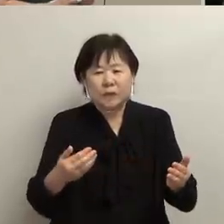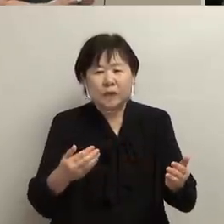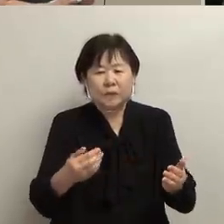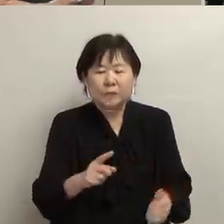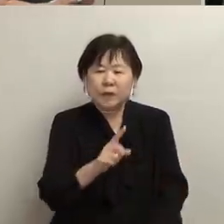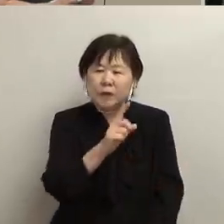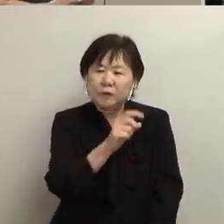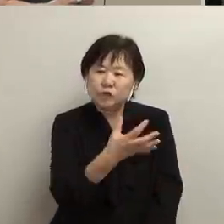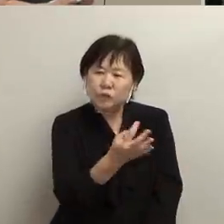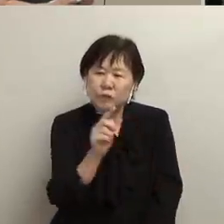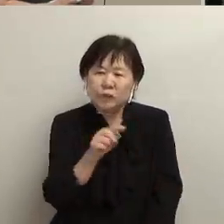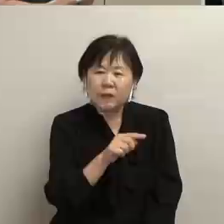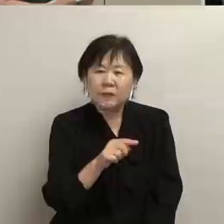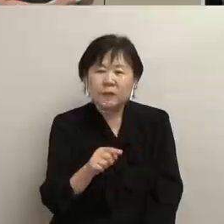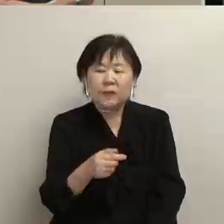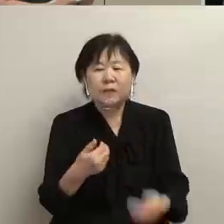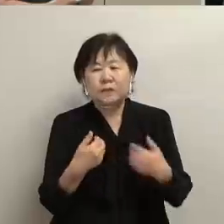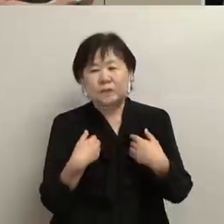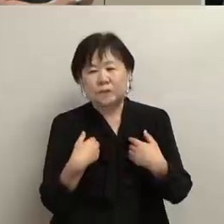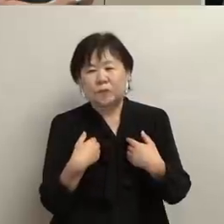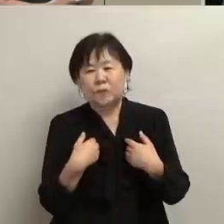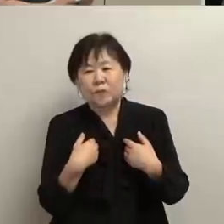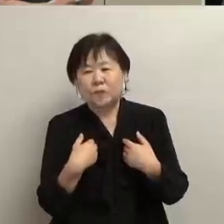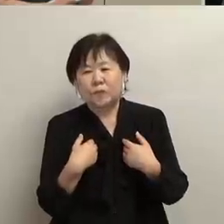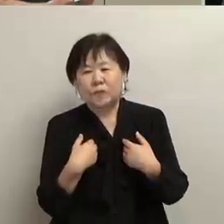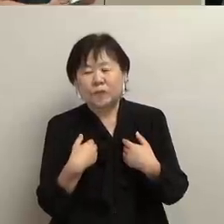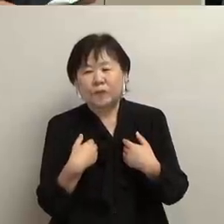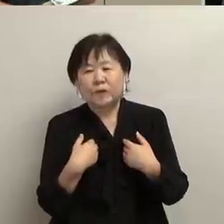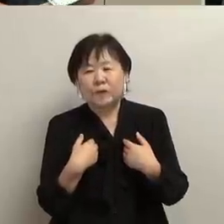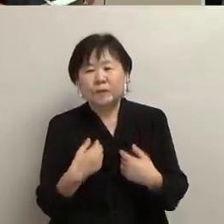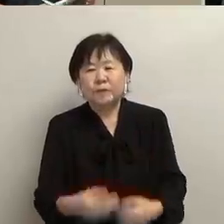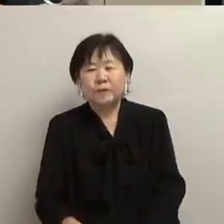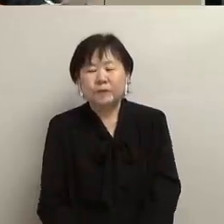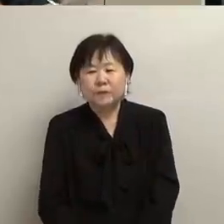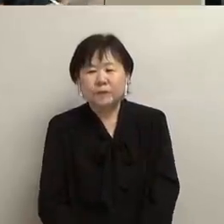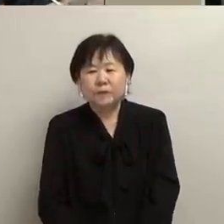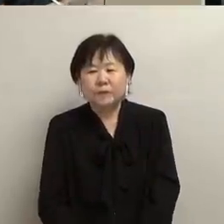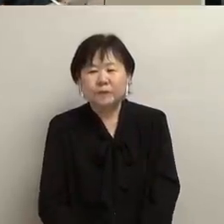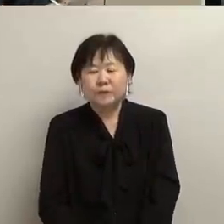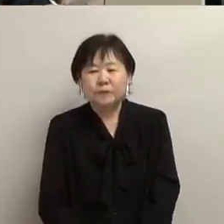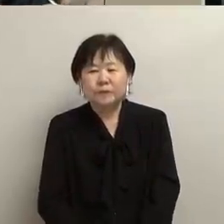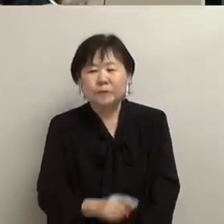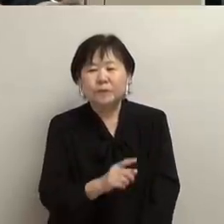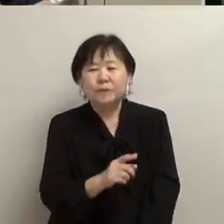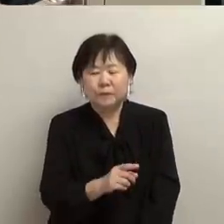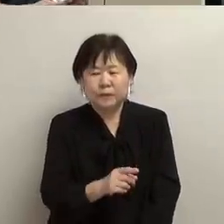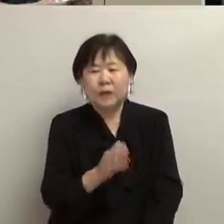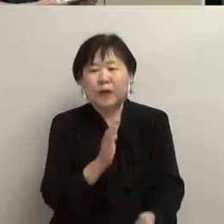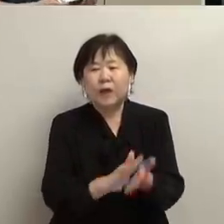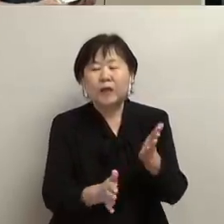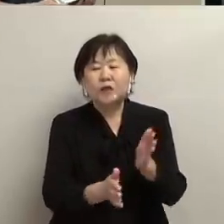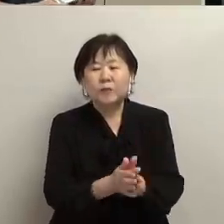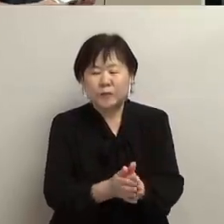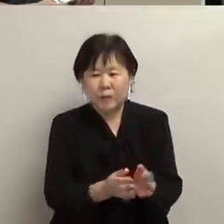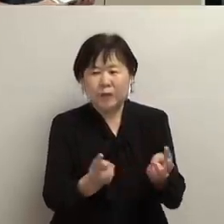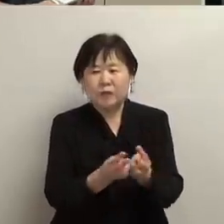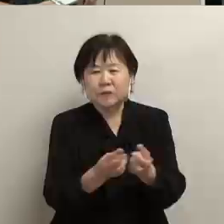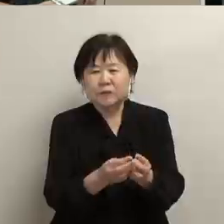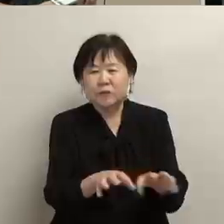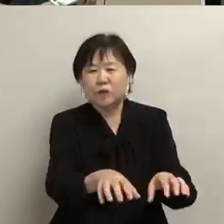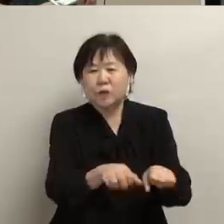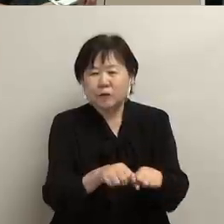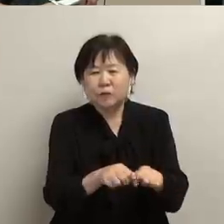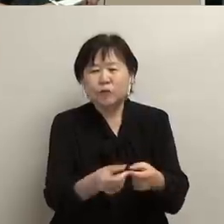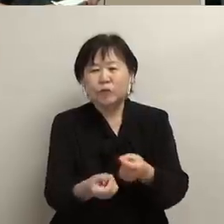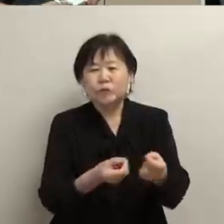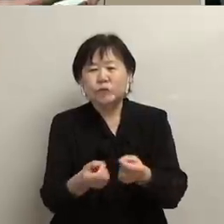十数名またそこで必要になってその部分の新たな確保ということで今調整をしているところでございます